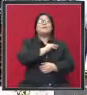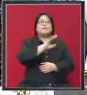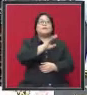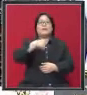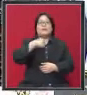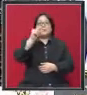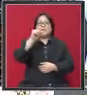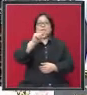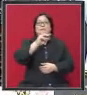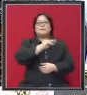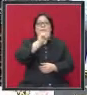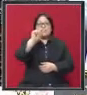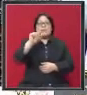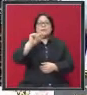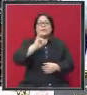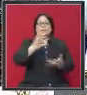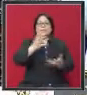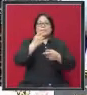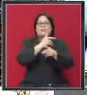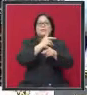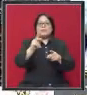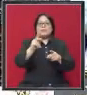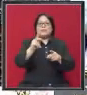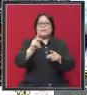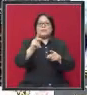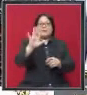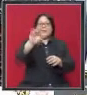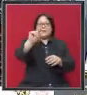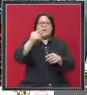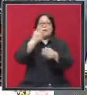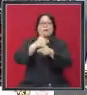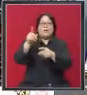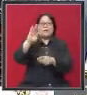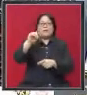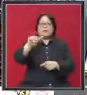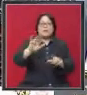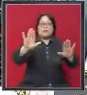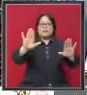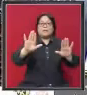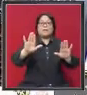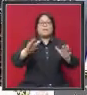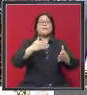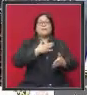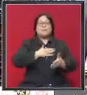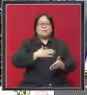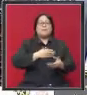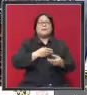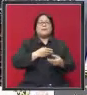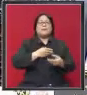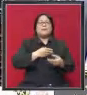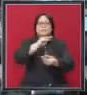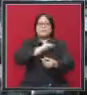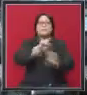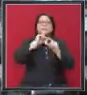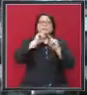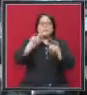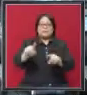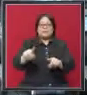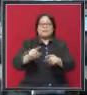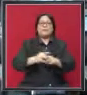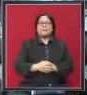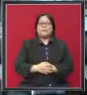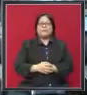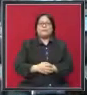Menteri. Saya ingin membetulkan baru, sikit fakta. Sikit saya betulkan fakta. Tolong bagi peluang kepada Menteri untuk